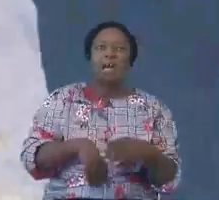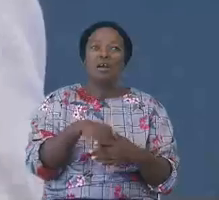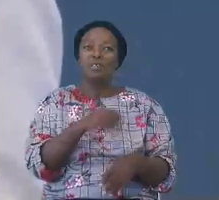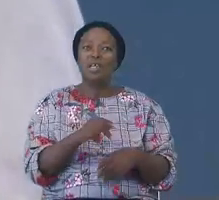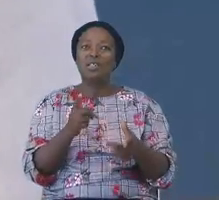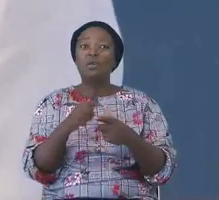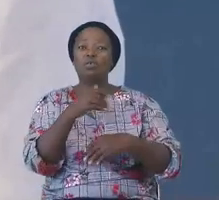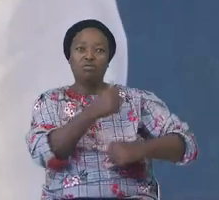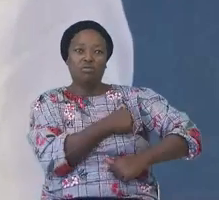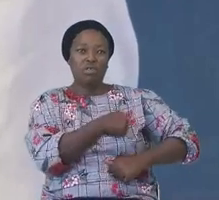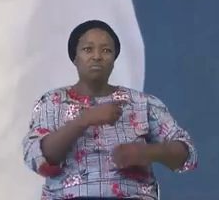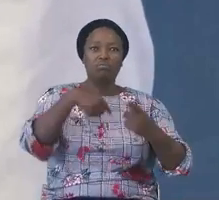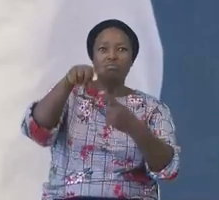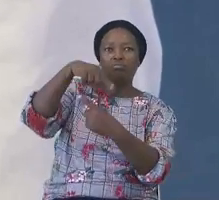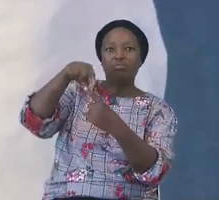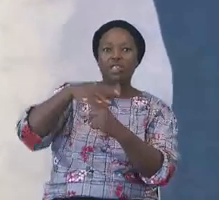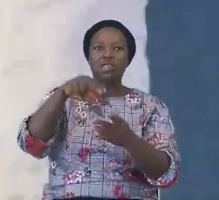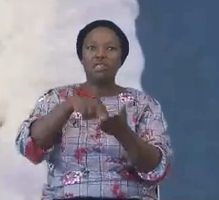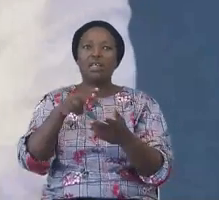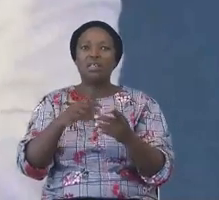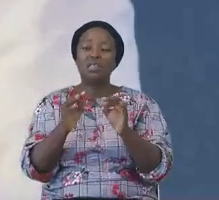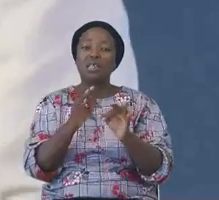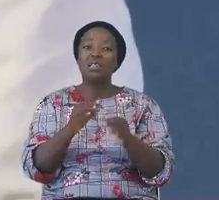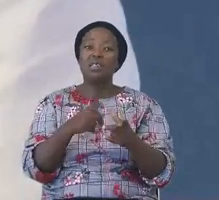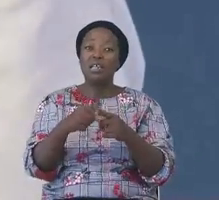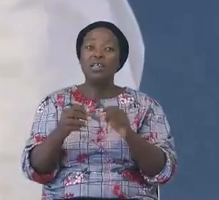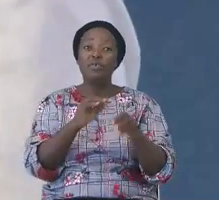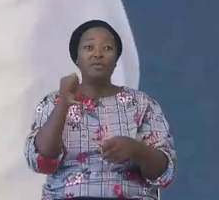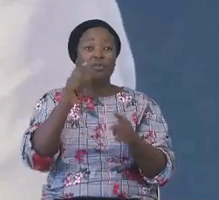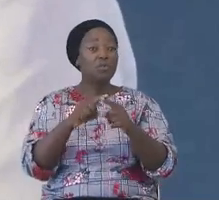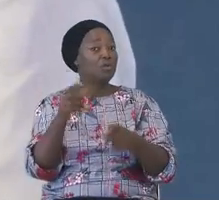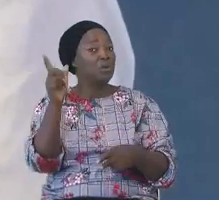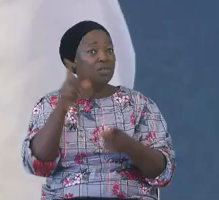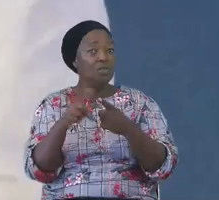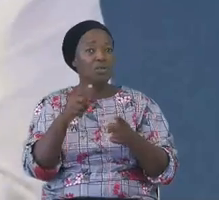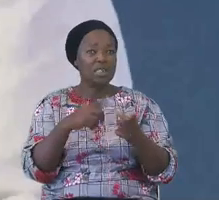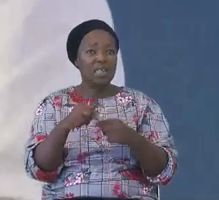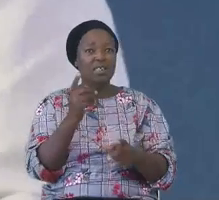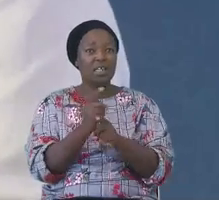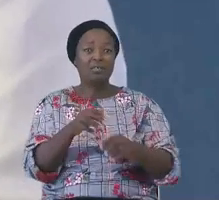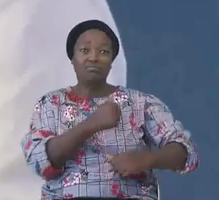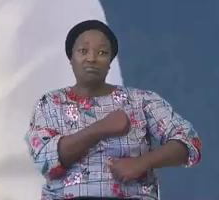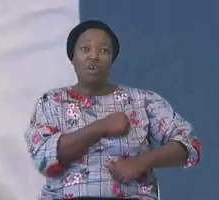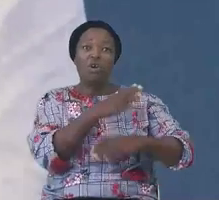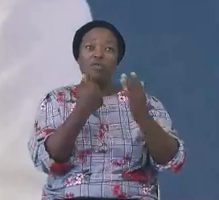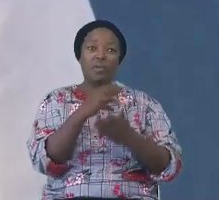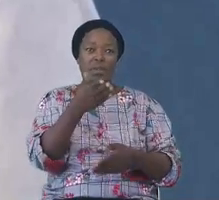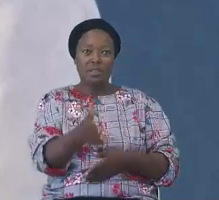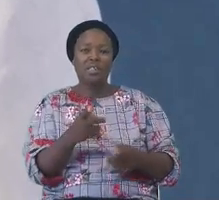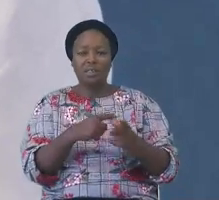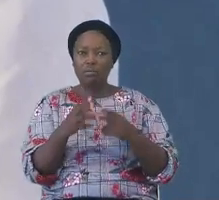ce fardeau, tu le ramasses et va-t'en. Et les soldats sont autour. Et